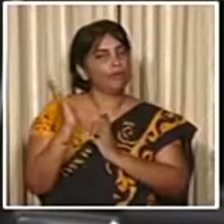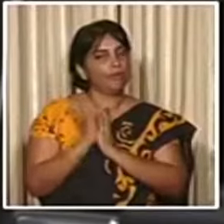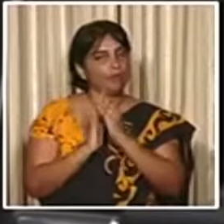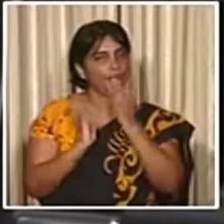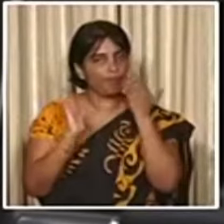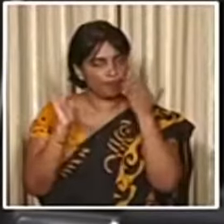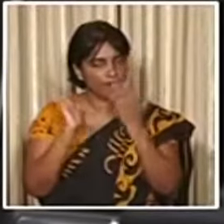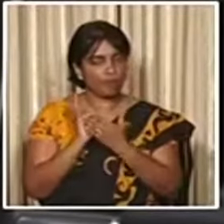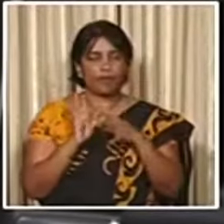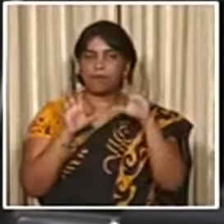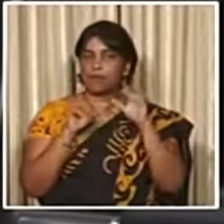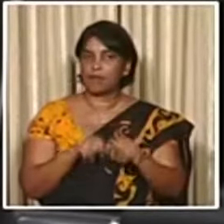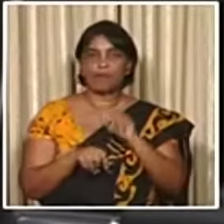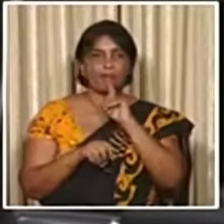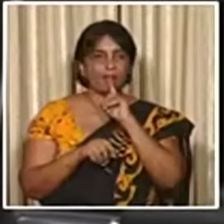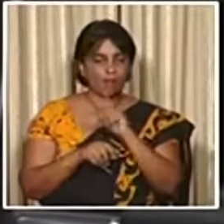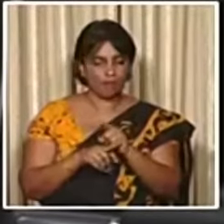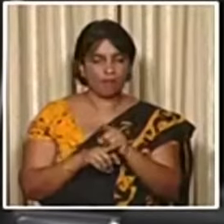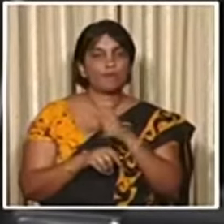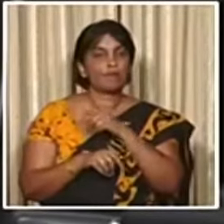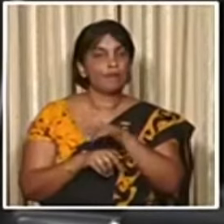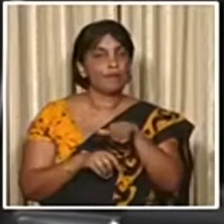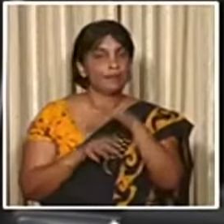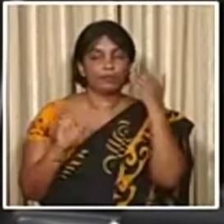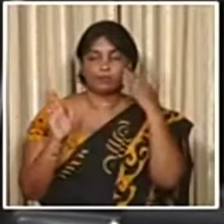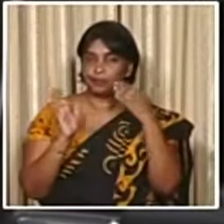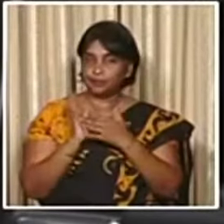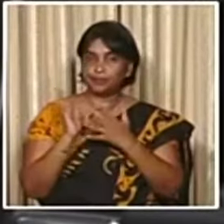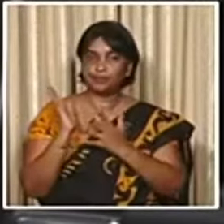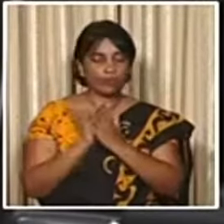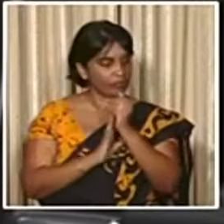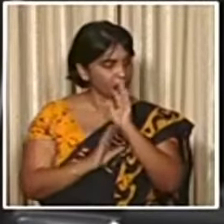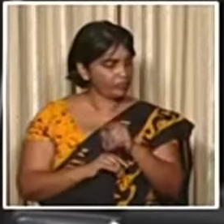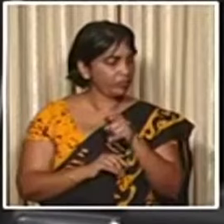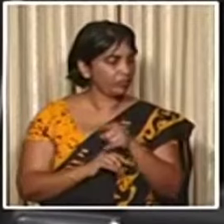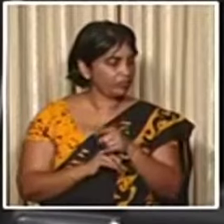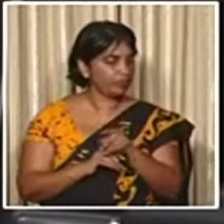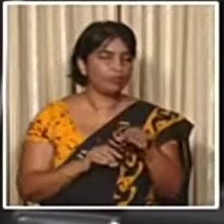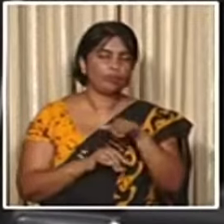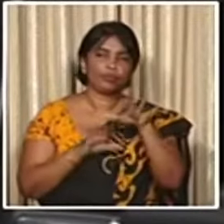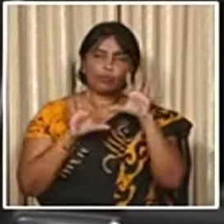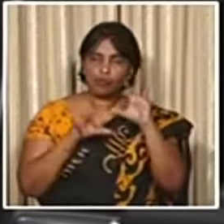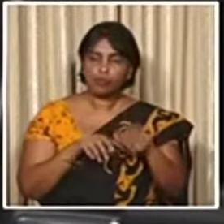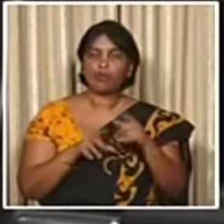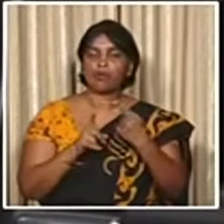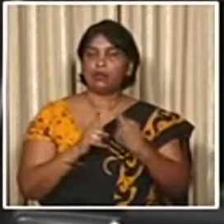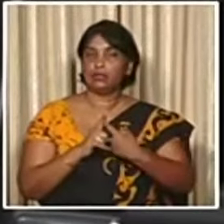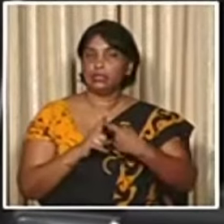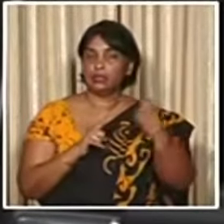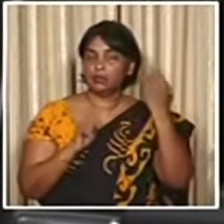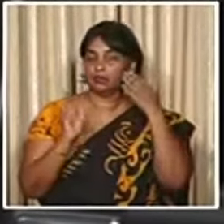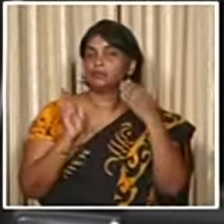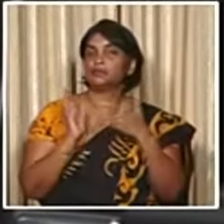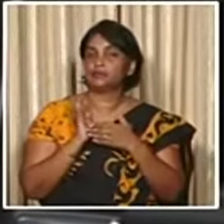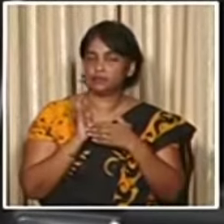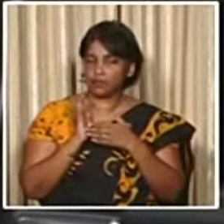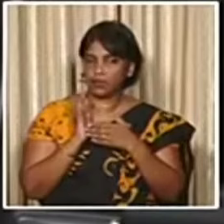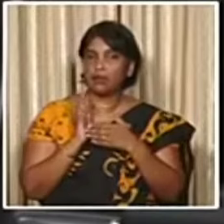ඉදිරිපත් කරනවා නම් හිමිකම් පෑමක් කරනවා නම් ඊඩම සම්බන්ධ අයිතියක් වෙන්න පුළුවන්. ඊඩමේ කරන ලද වැඩි දියුණු කිරීම